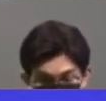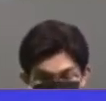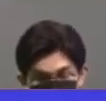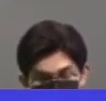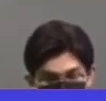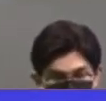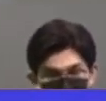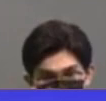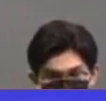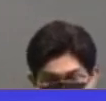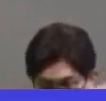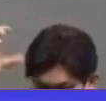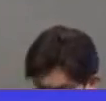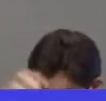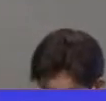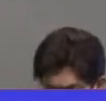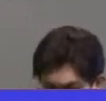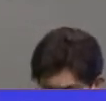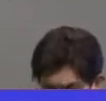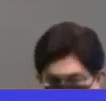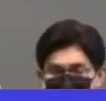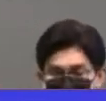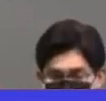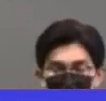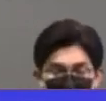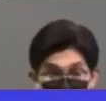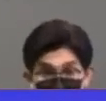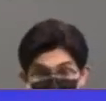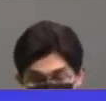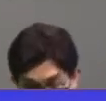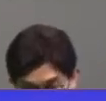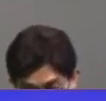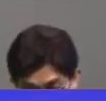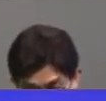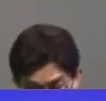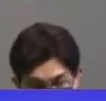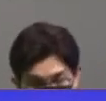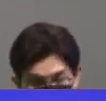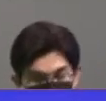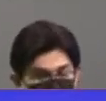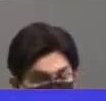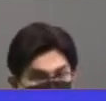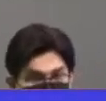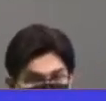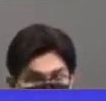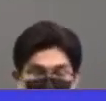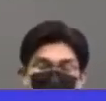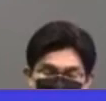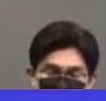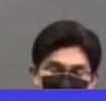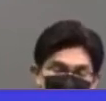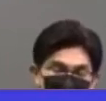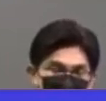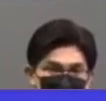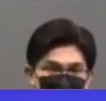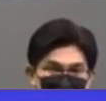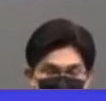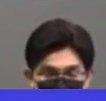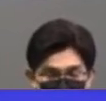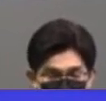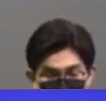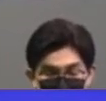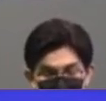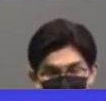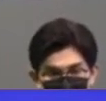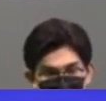และหลักการไม่ส่งใครกลับไปเผชิญอันตรายซึ่งป้องกันไม่ให้เจ้าหน้าที่ขับไล่ในประเทศหรือส่งบุคคลใดไปยังอีกประเทศหนึ่งที่เขาอาจเผชิญกับ